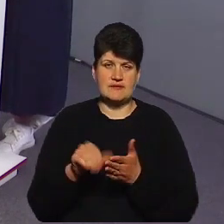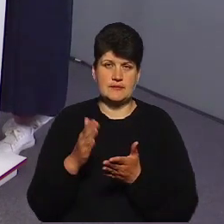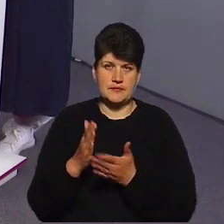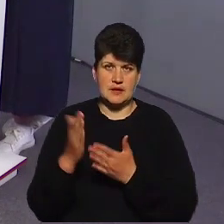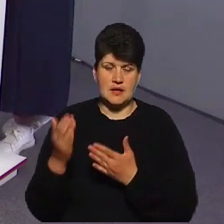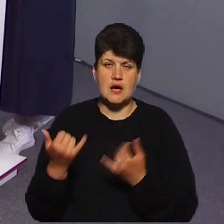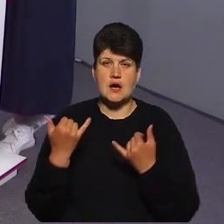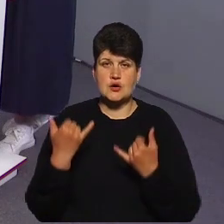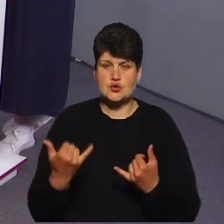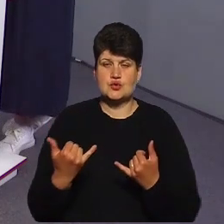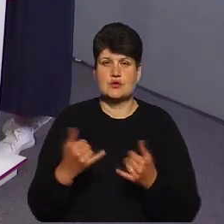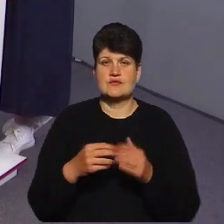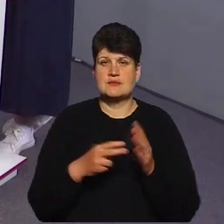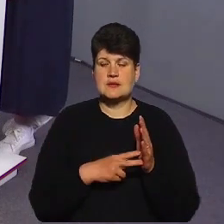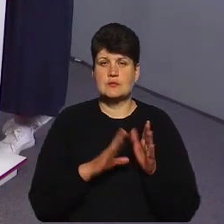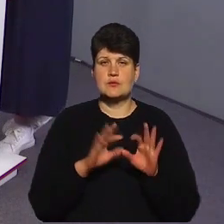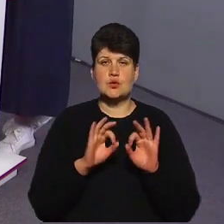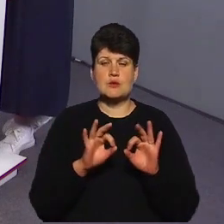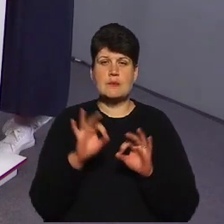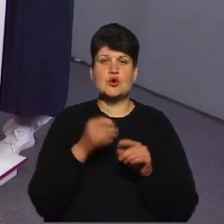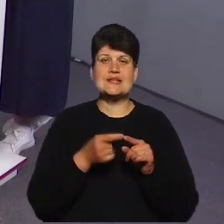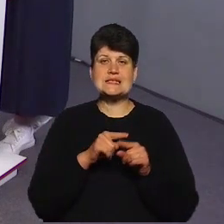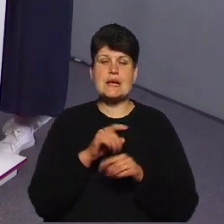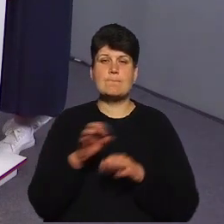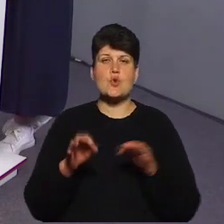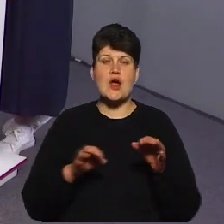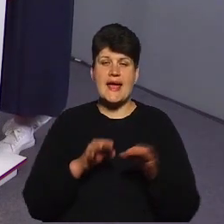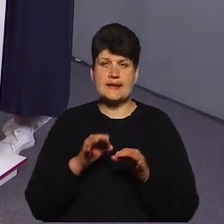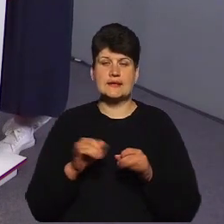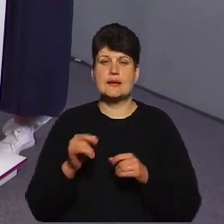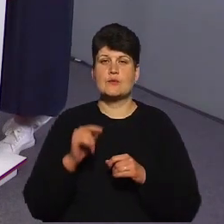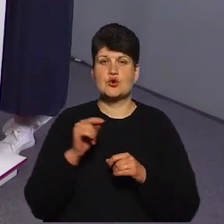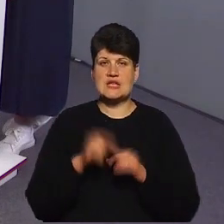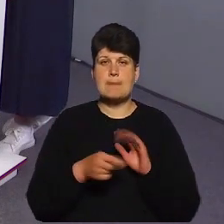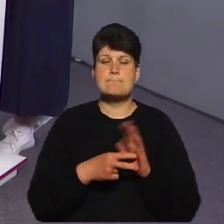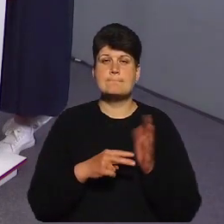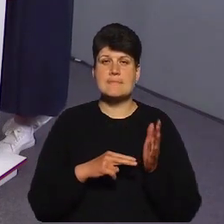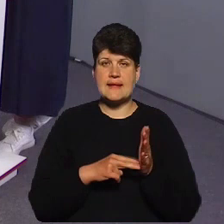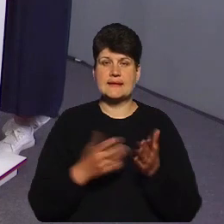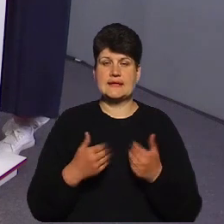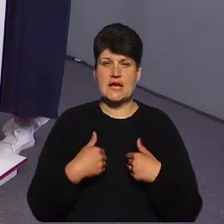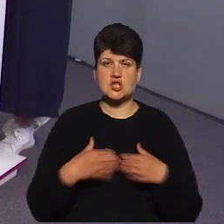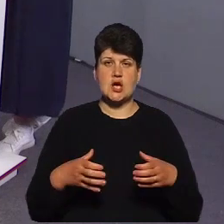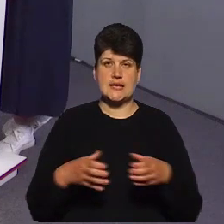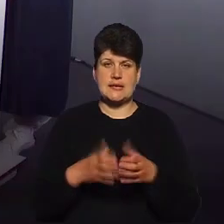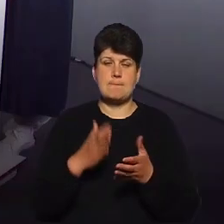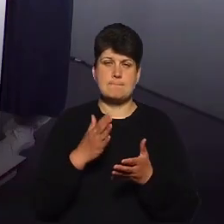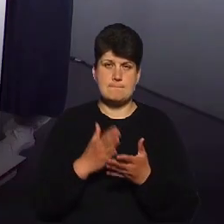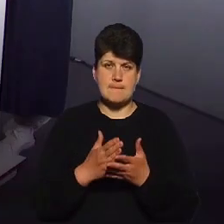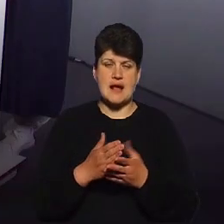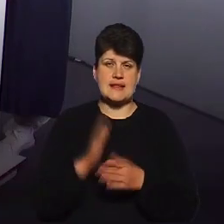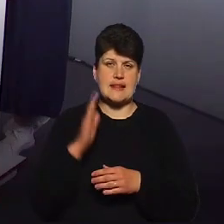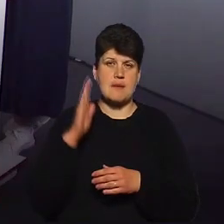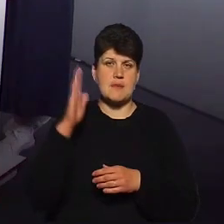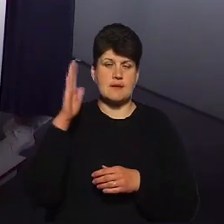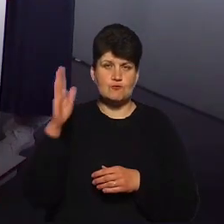будемо розповідати про цей проект і відповідно про ті плани, які наша резиденція має на майбутнє, так, будемо розповідати в